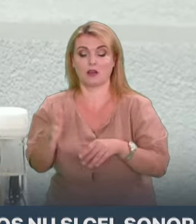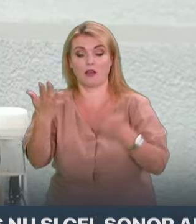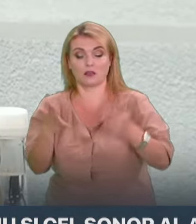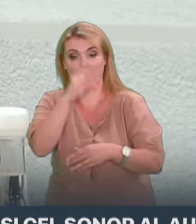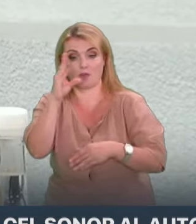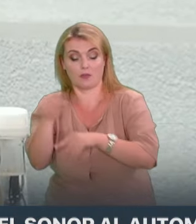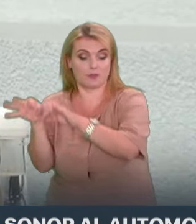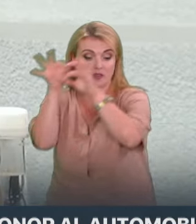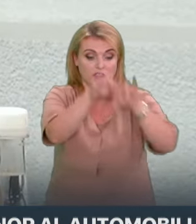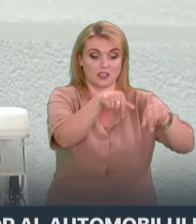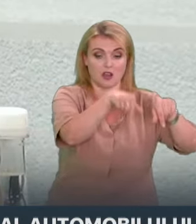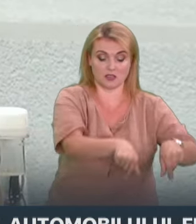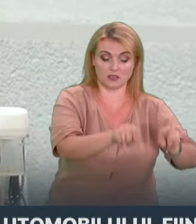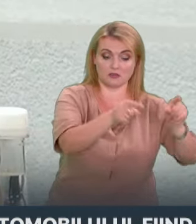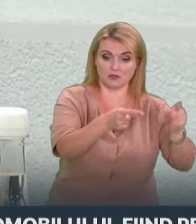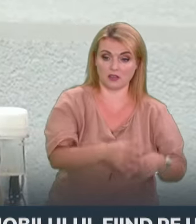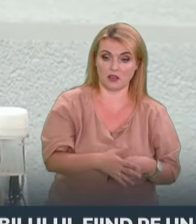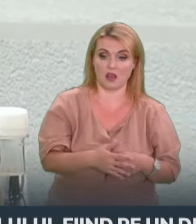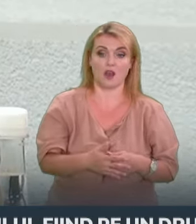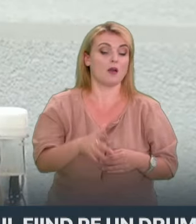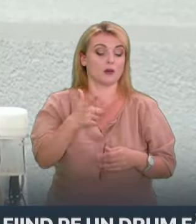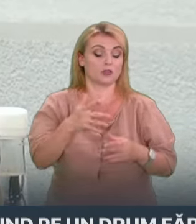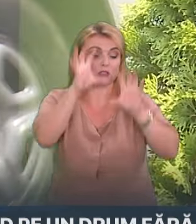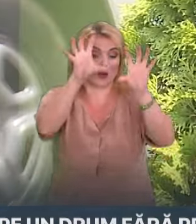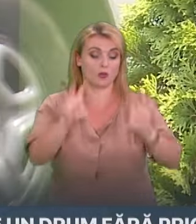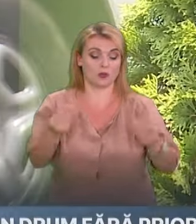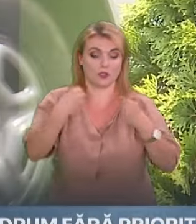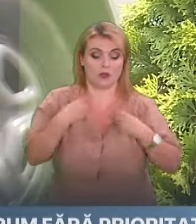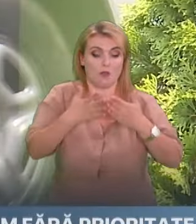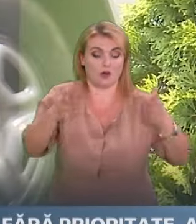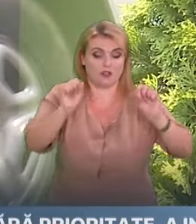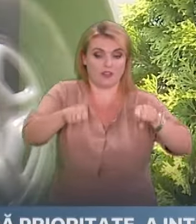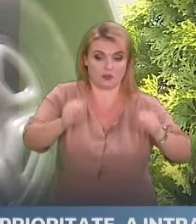acestuia. În caz contrar, legea ne dă mai multe alternative de acțiuni care urmează să fie făcute.